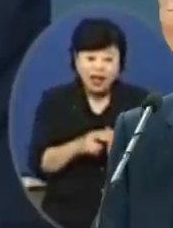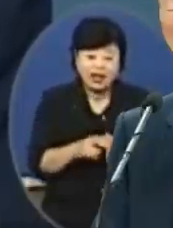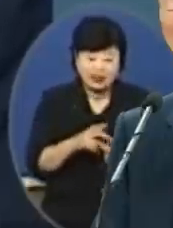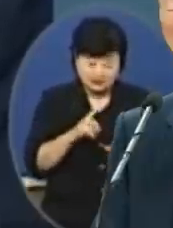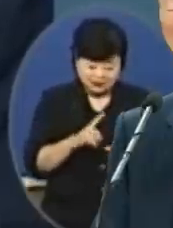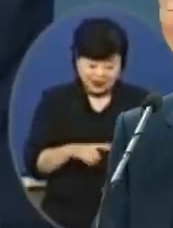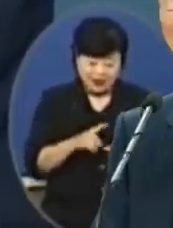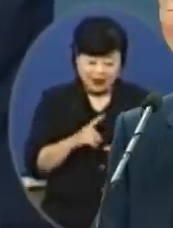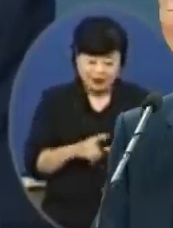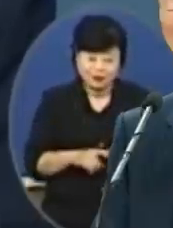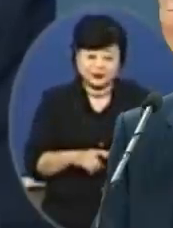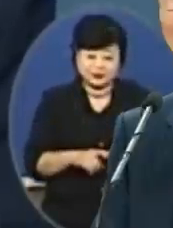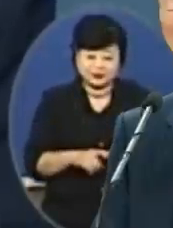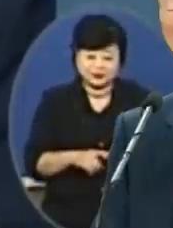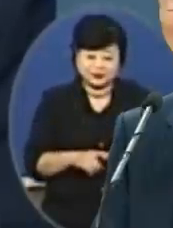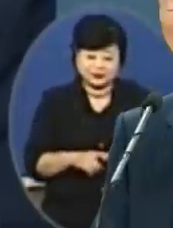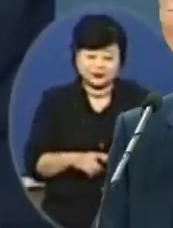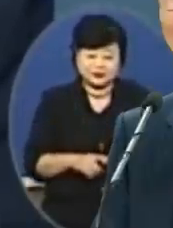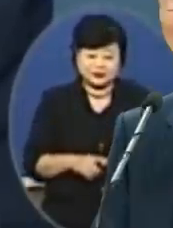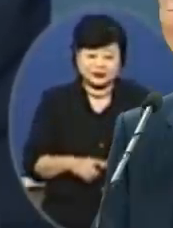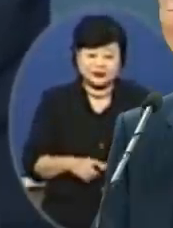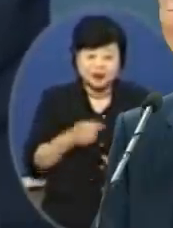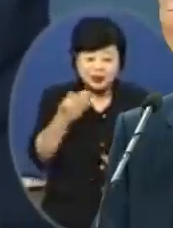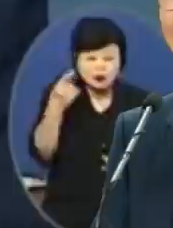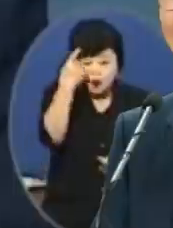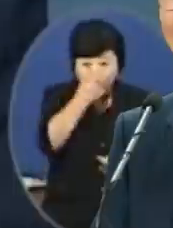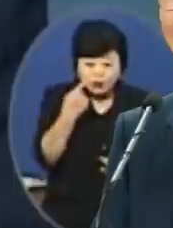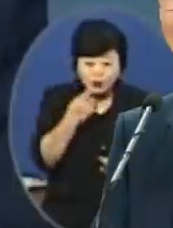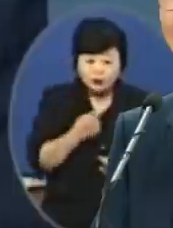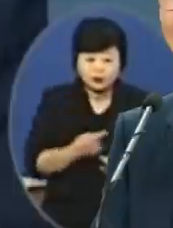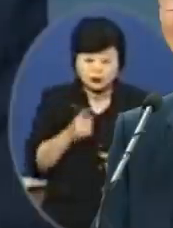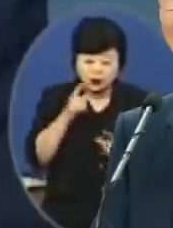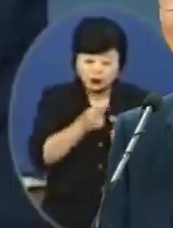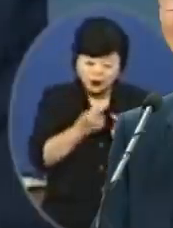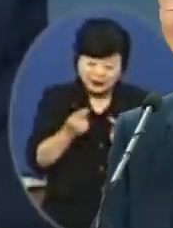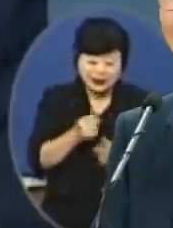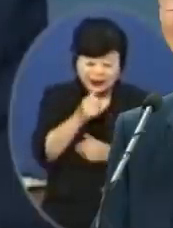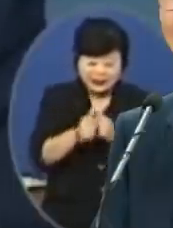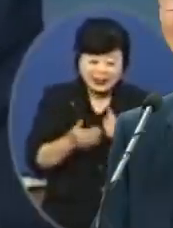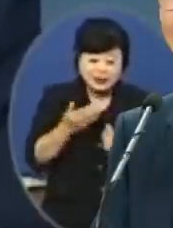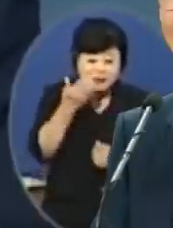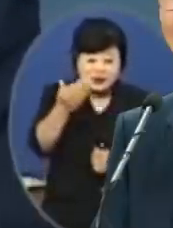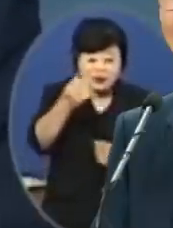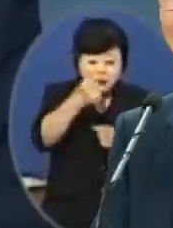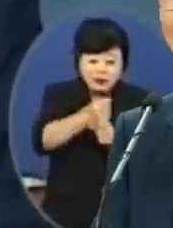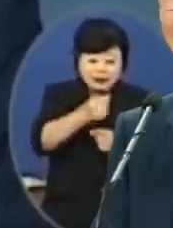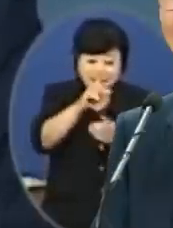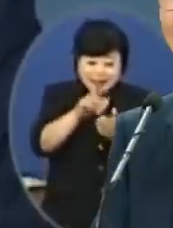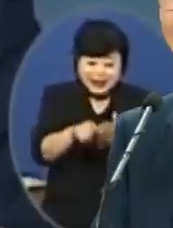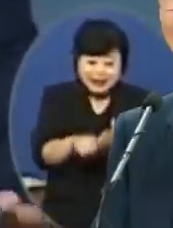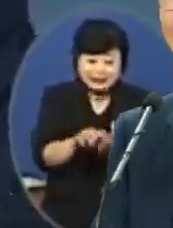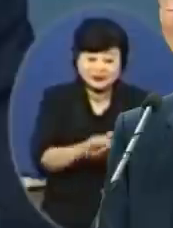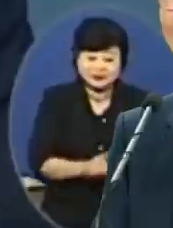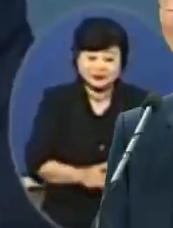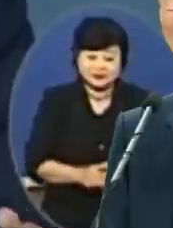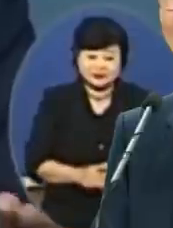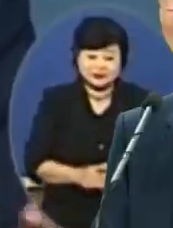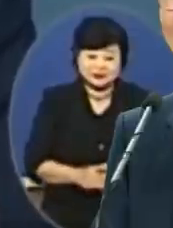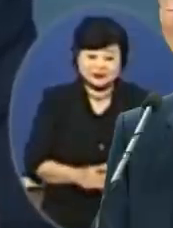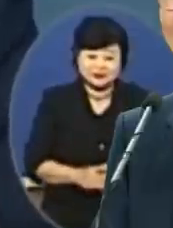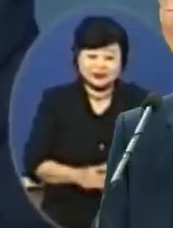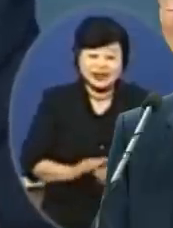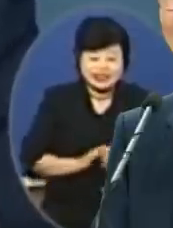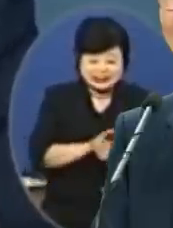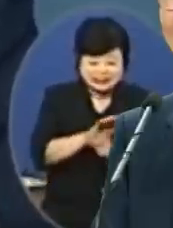모양이 바로 여러분과 같은 것입니다. 하나님이 여러분을 지으실 때는 여러분과